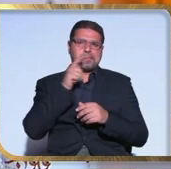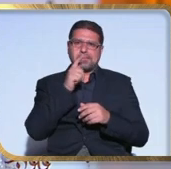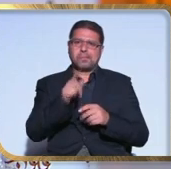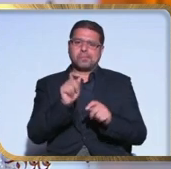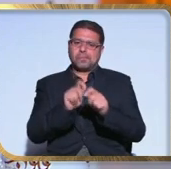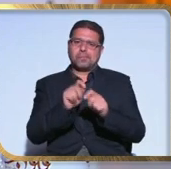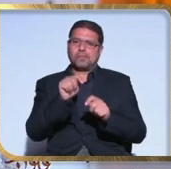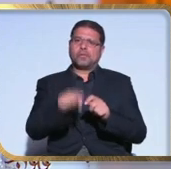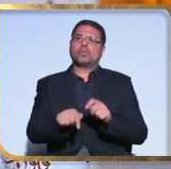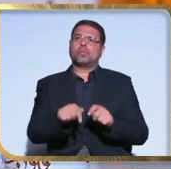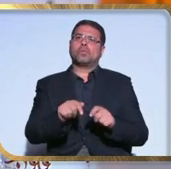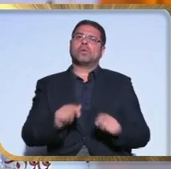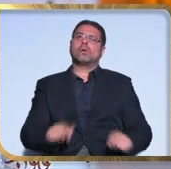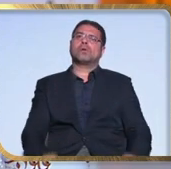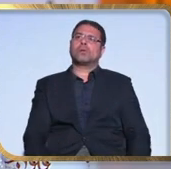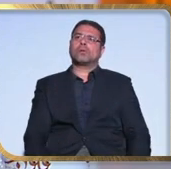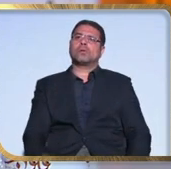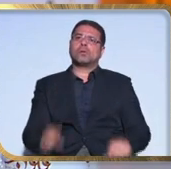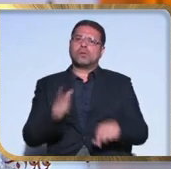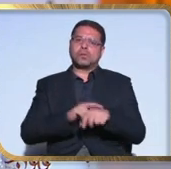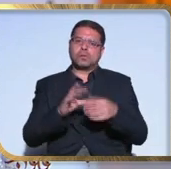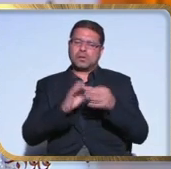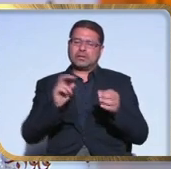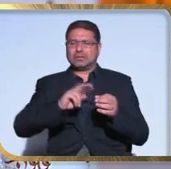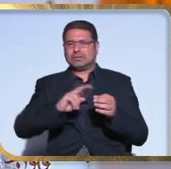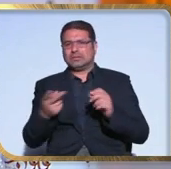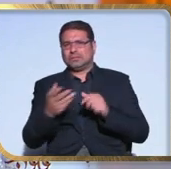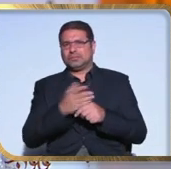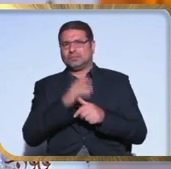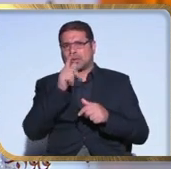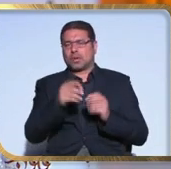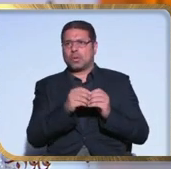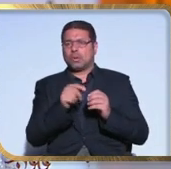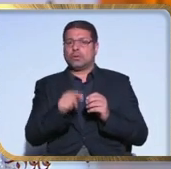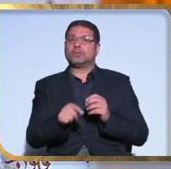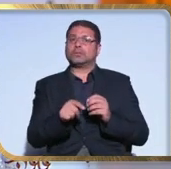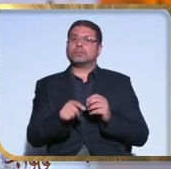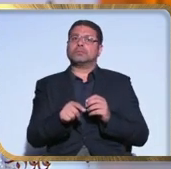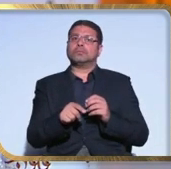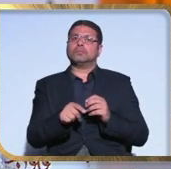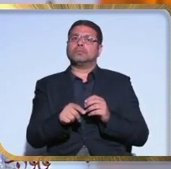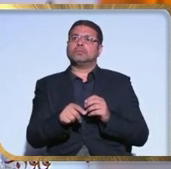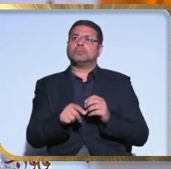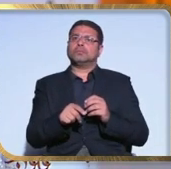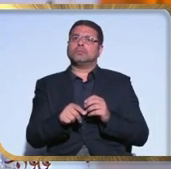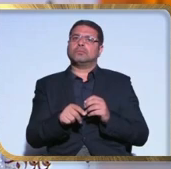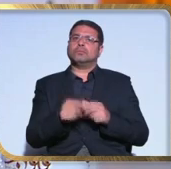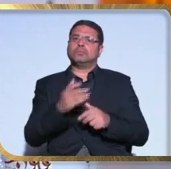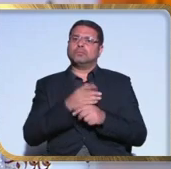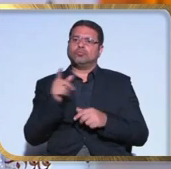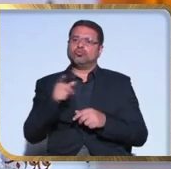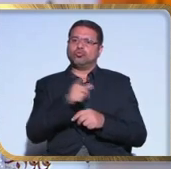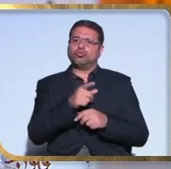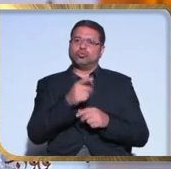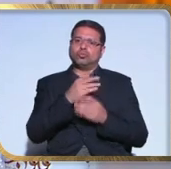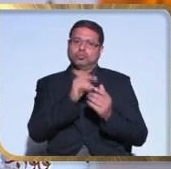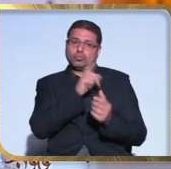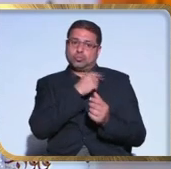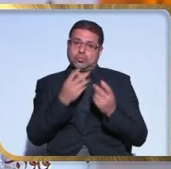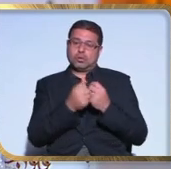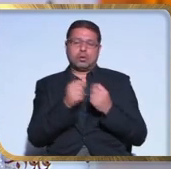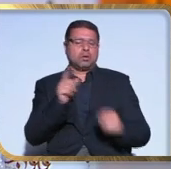نصيحته في هذا الامر اما المعنى الثاني اللي انت عايزه تقوليه انه ان هم يشيل او زرك